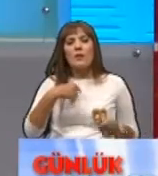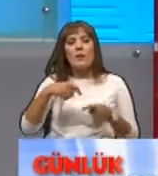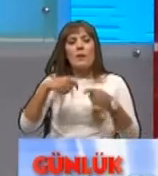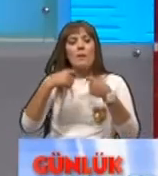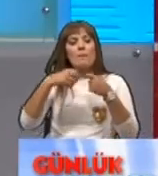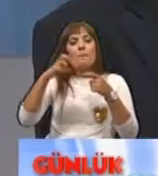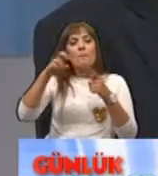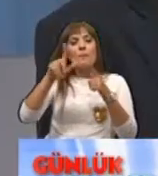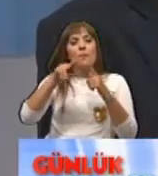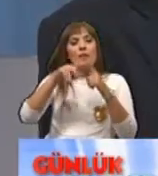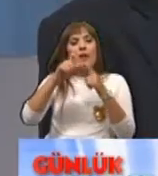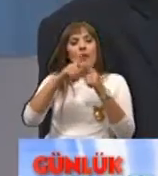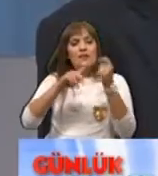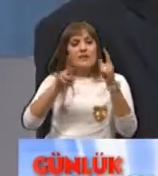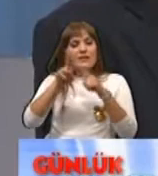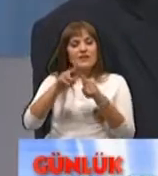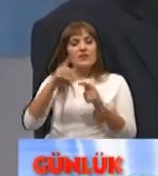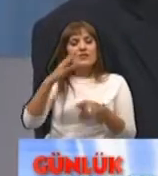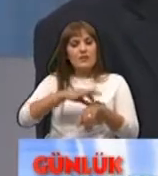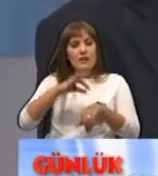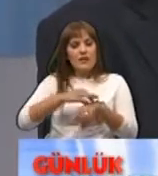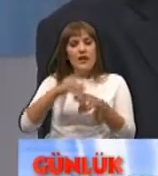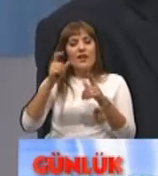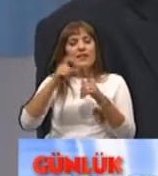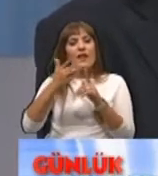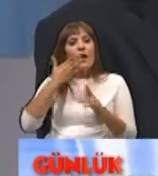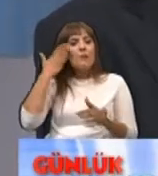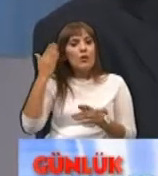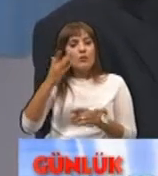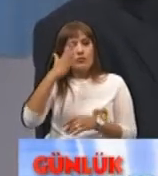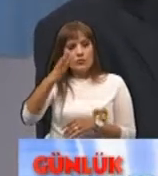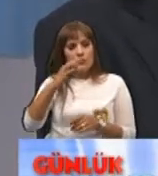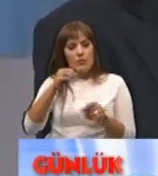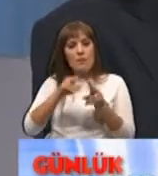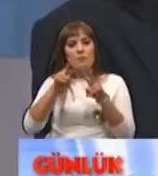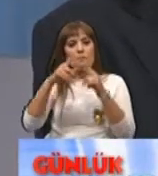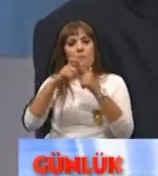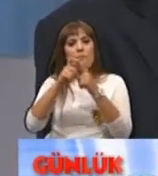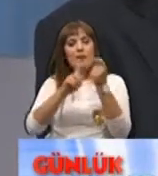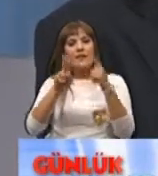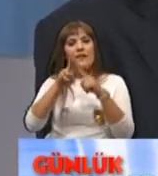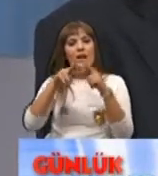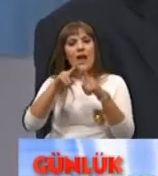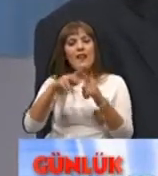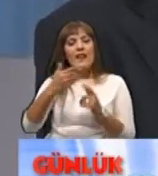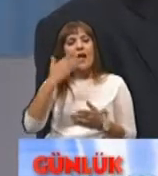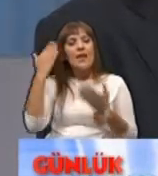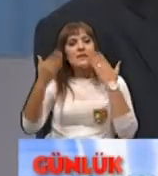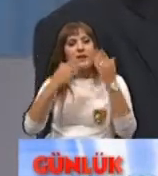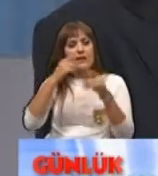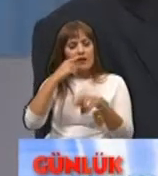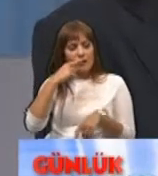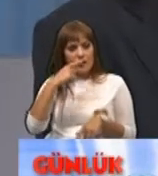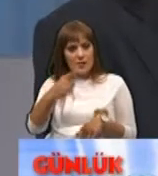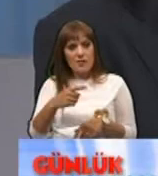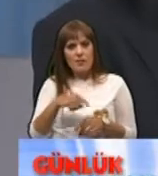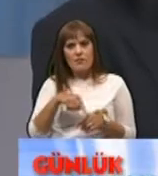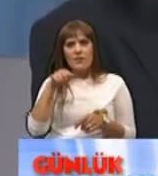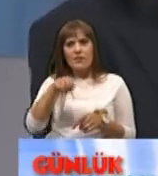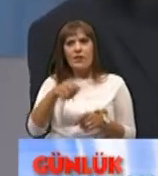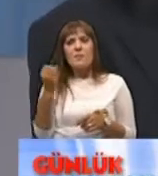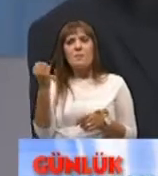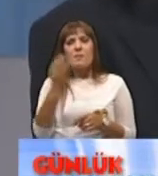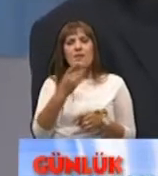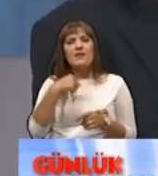cerrahlar, dermatoloji uzmanları, medikal estetik dediğimiz Türkiye'de işte aslında pratisyen hekimler